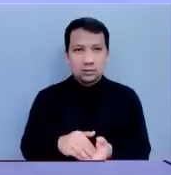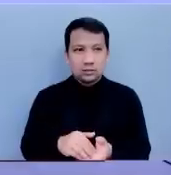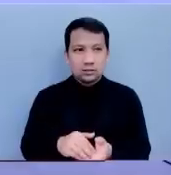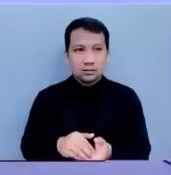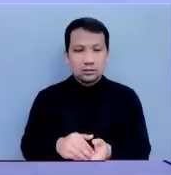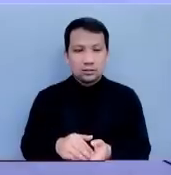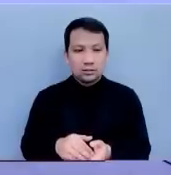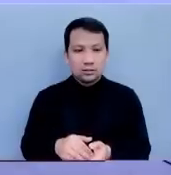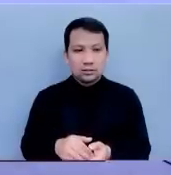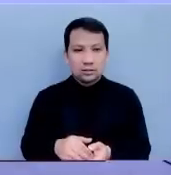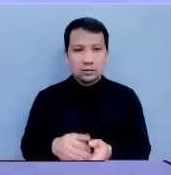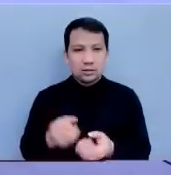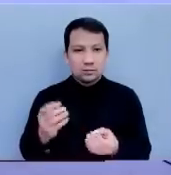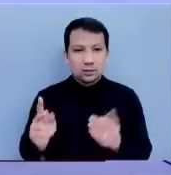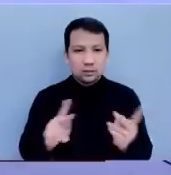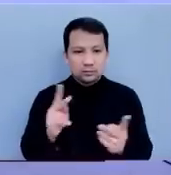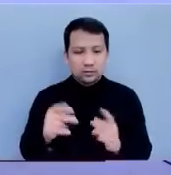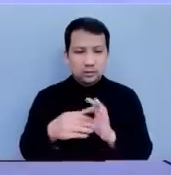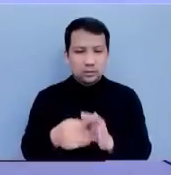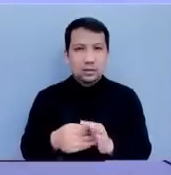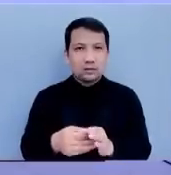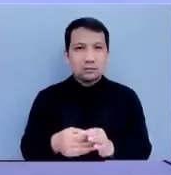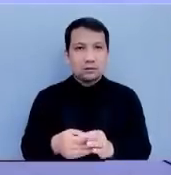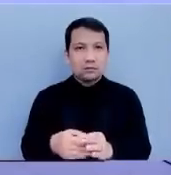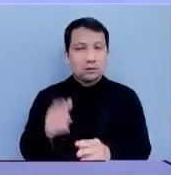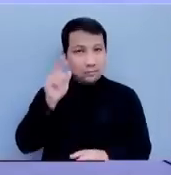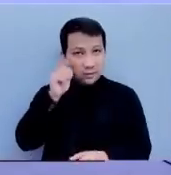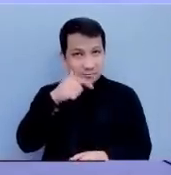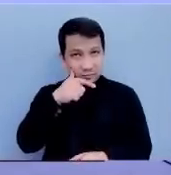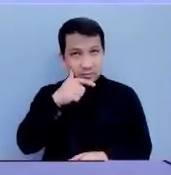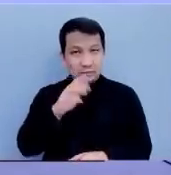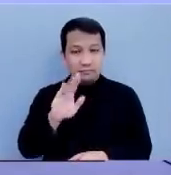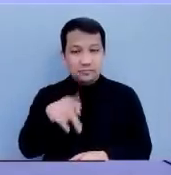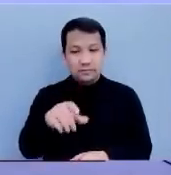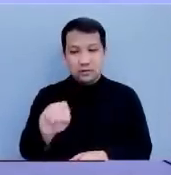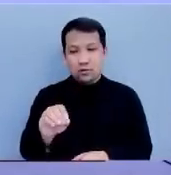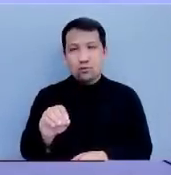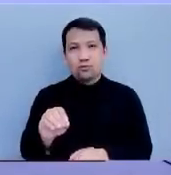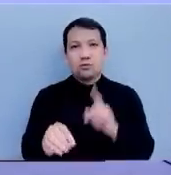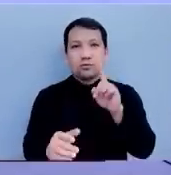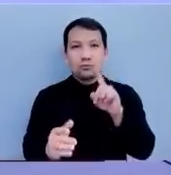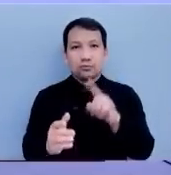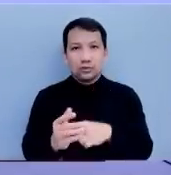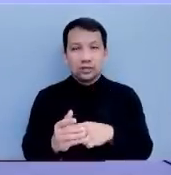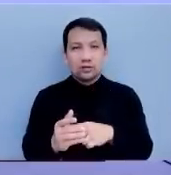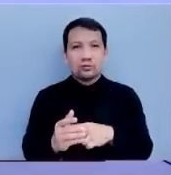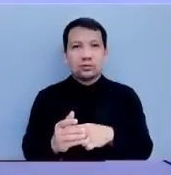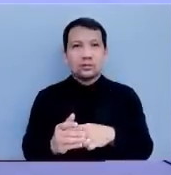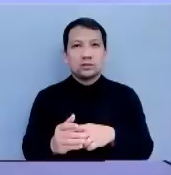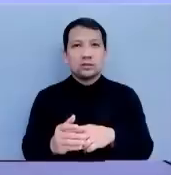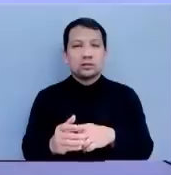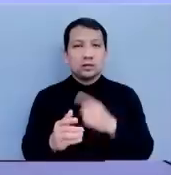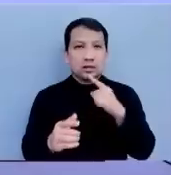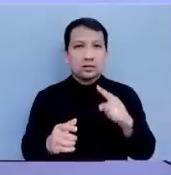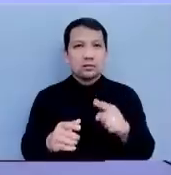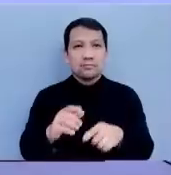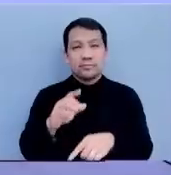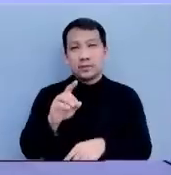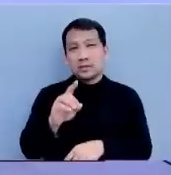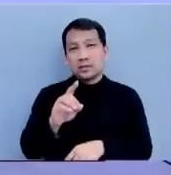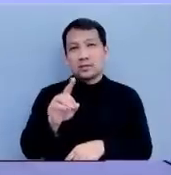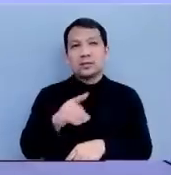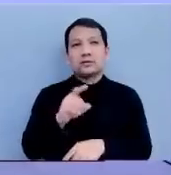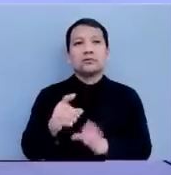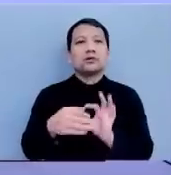may pinakamaraming bilang ng mga BPO at mga call centers na nasa higit 1,000. Sa ulat po ng Philippine Daily Inquirer